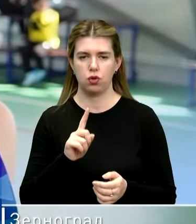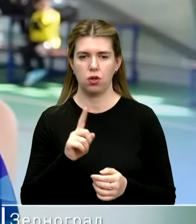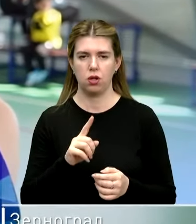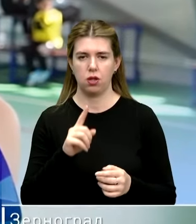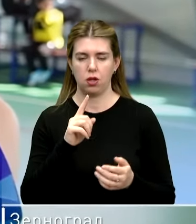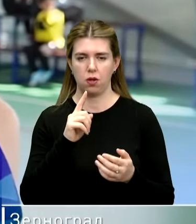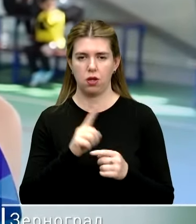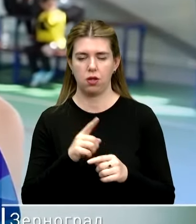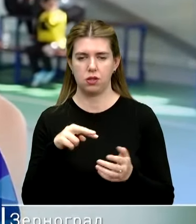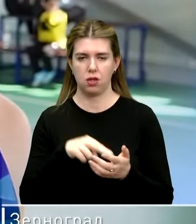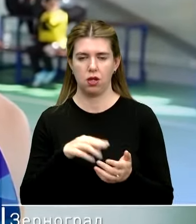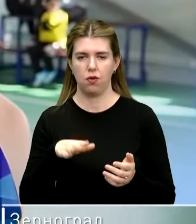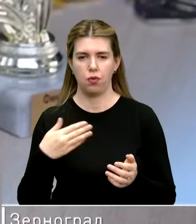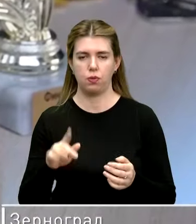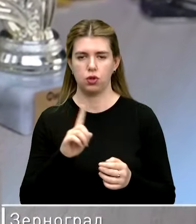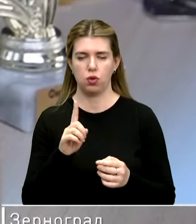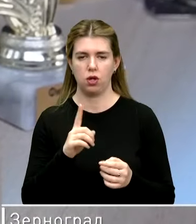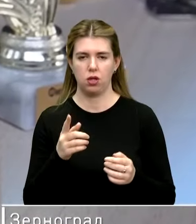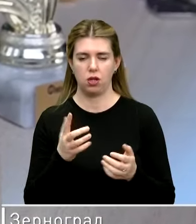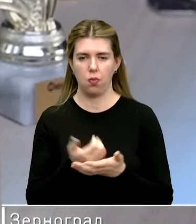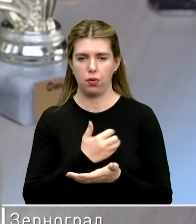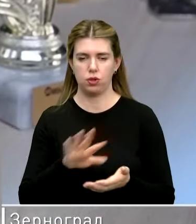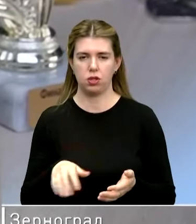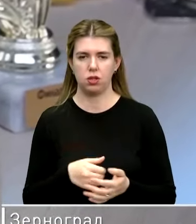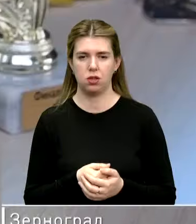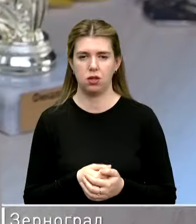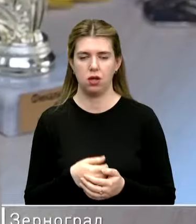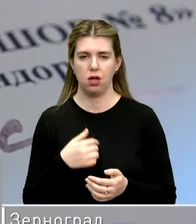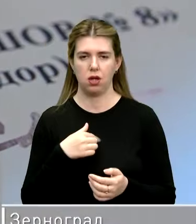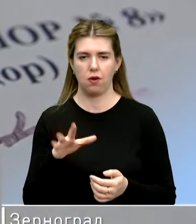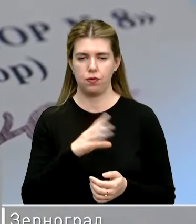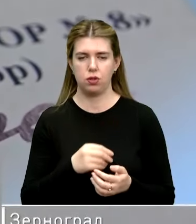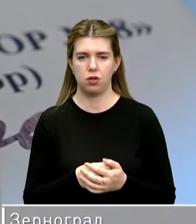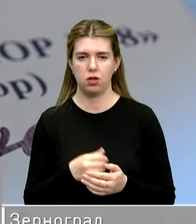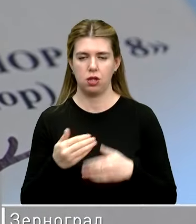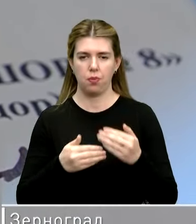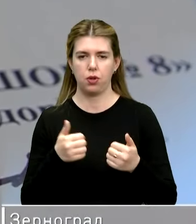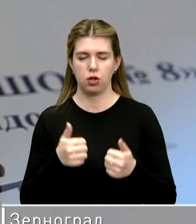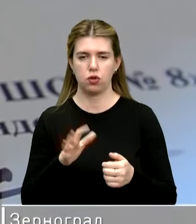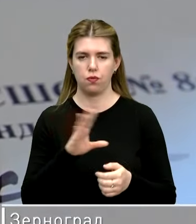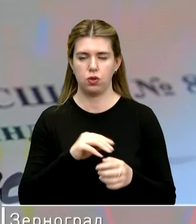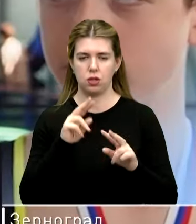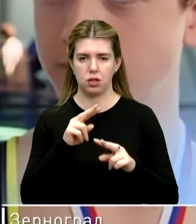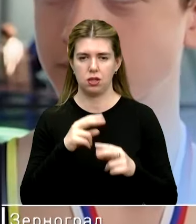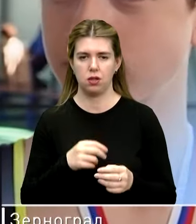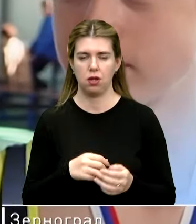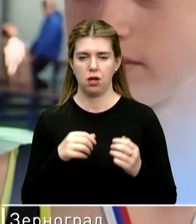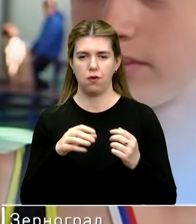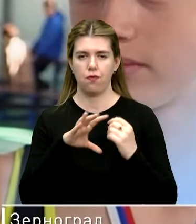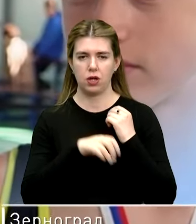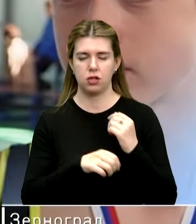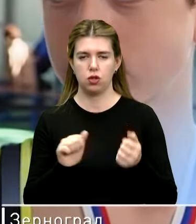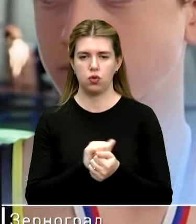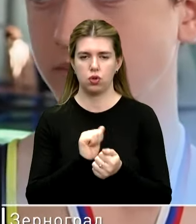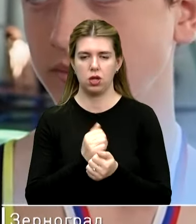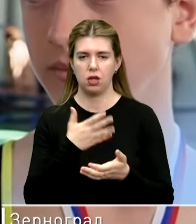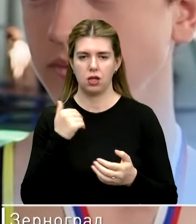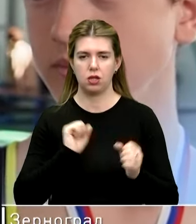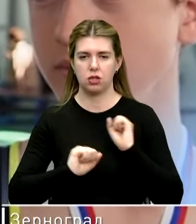что-то выпало. Получается, что-то не удержалось и второе. Но я держался, темп хорошо все держал. Это концепт, он на суше, поэтому